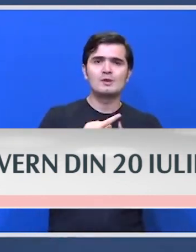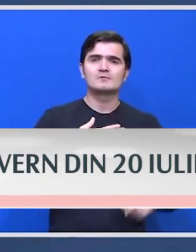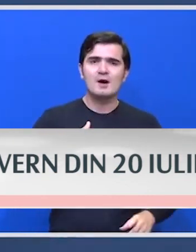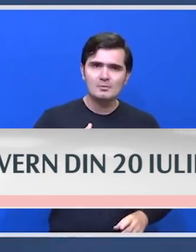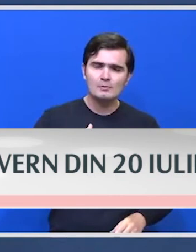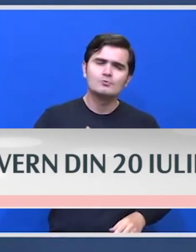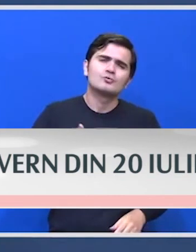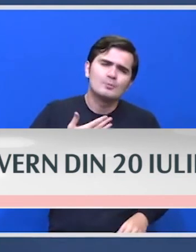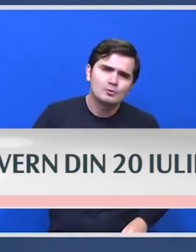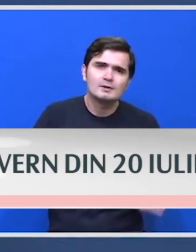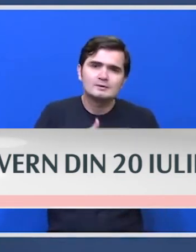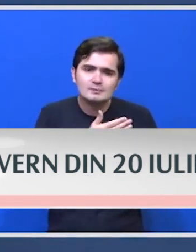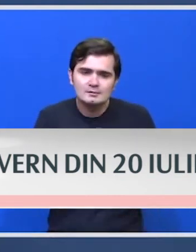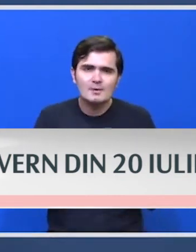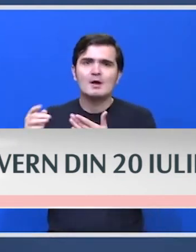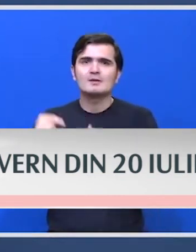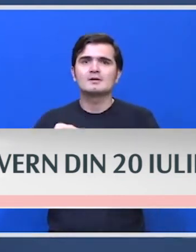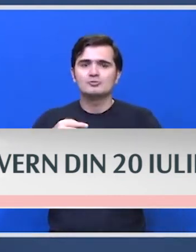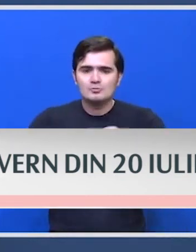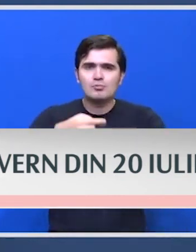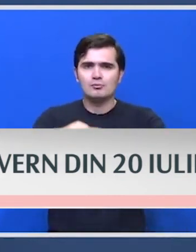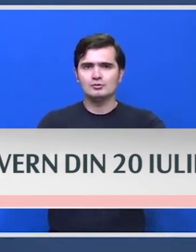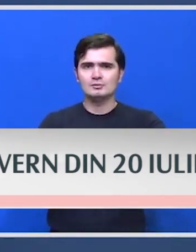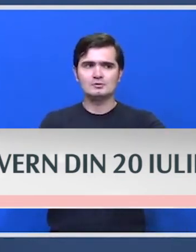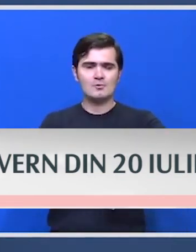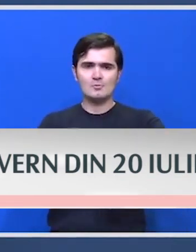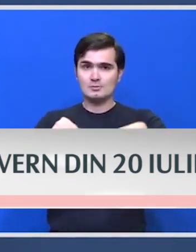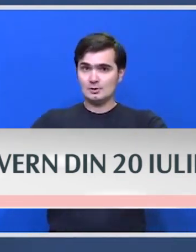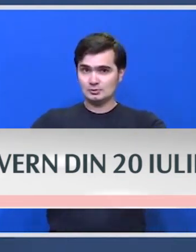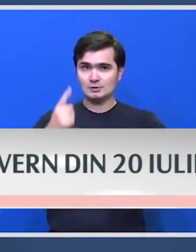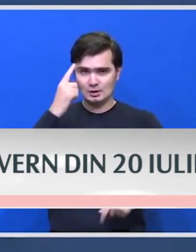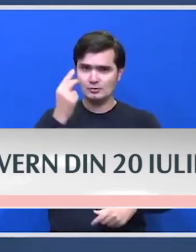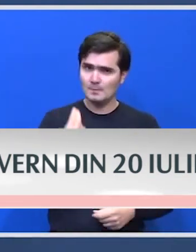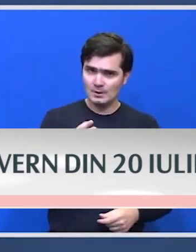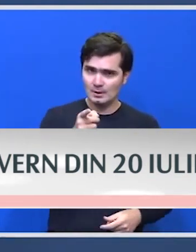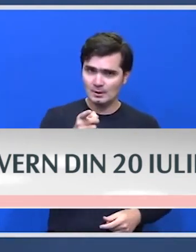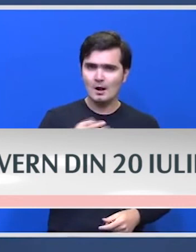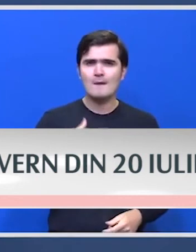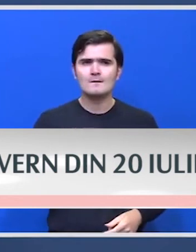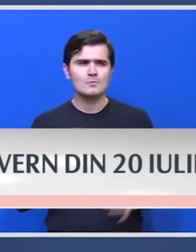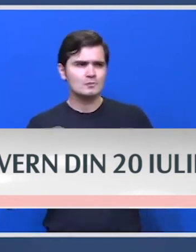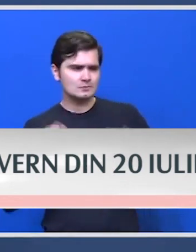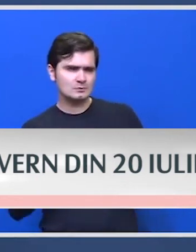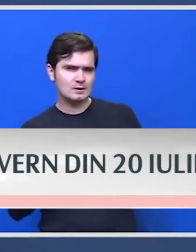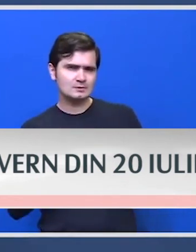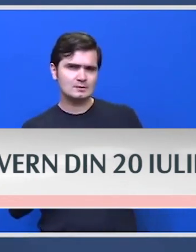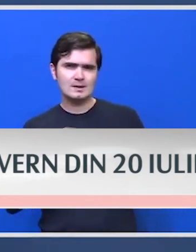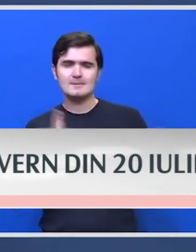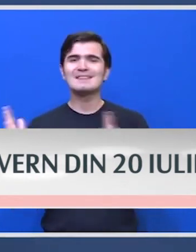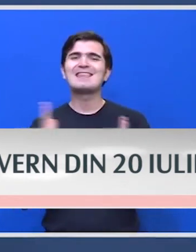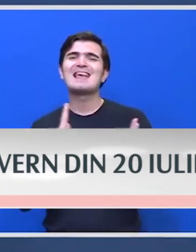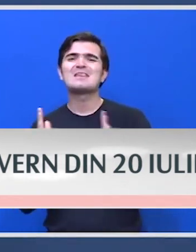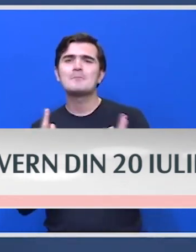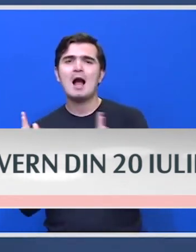doresc să demarez acest proces. În momentul acesta, știți bine, avem o situație de interimat.